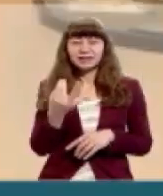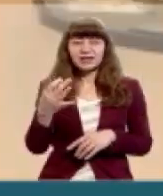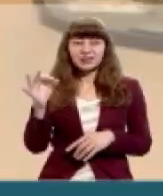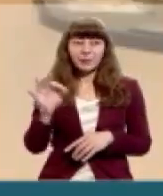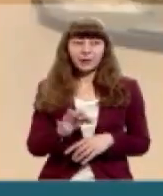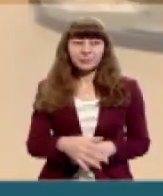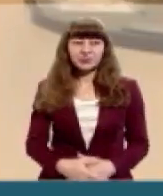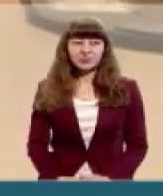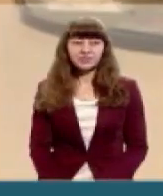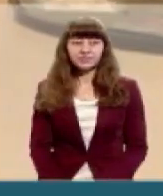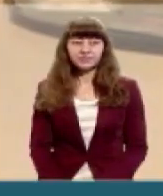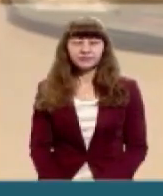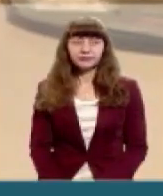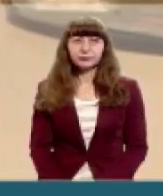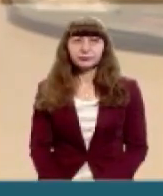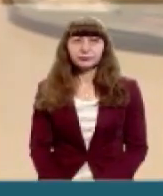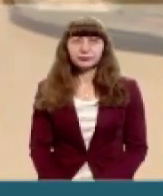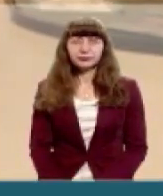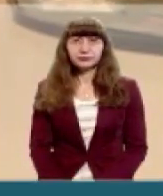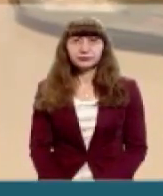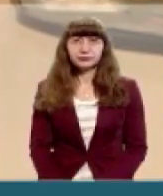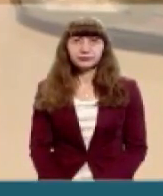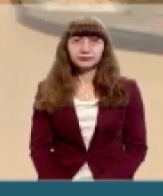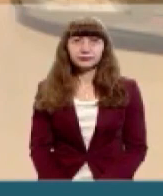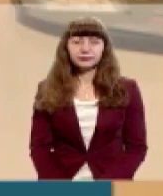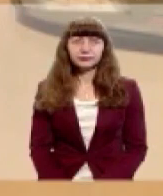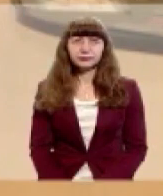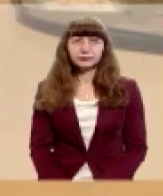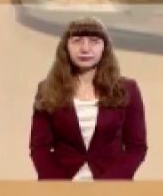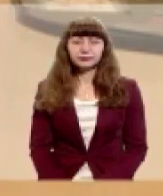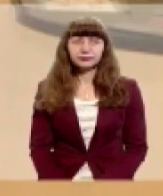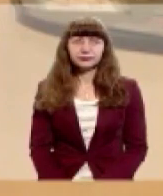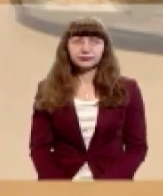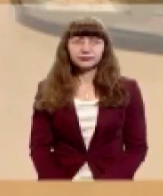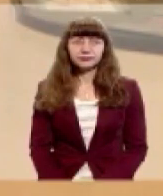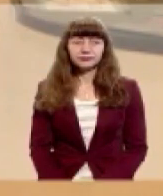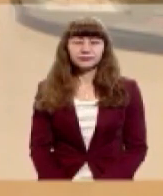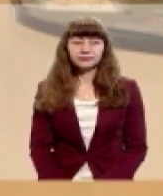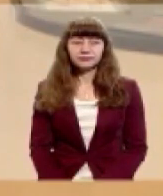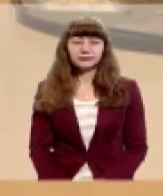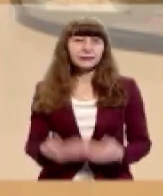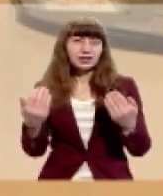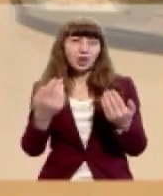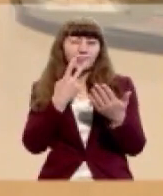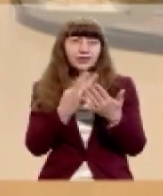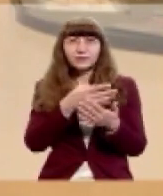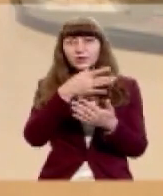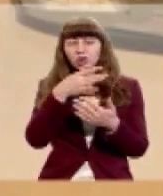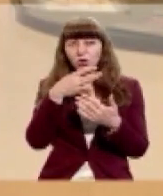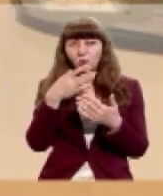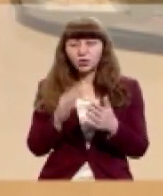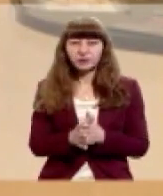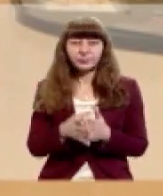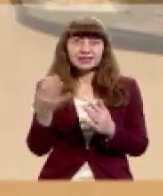ерекше. Дәл осы сәтте барлық локациялармен таныстық, яғни астыдағы грим және би алаңдары,